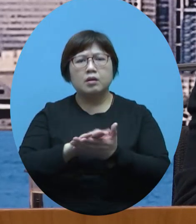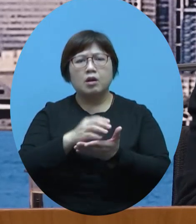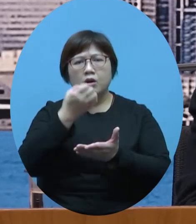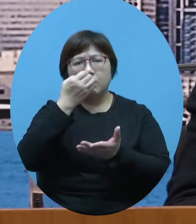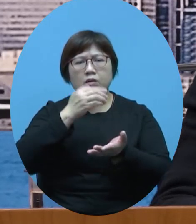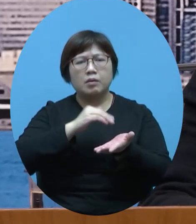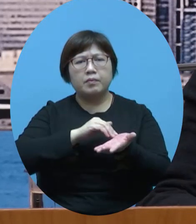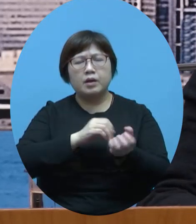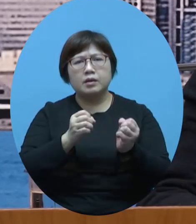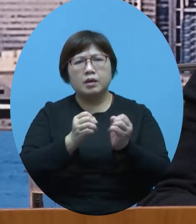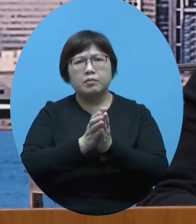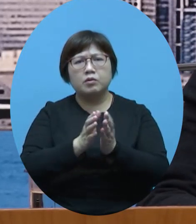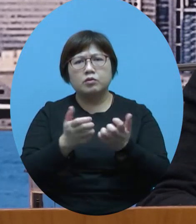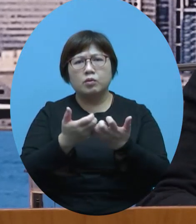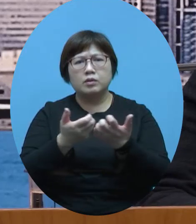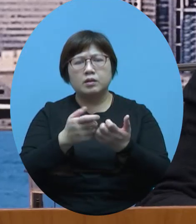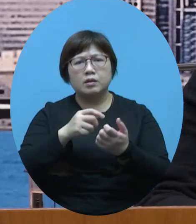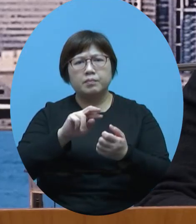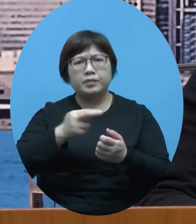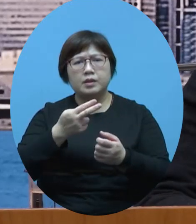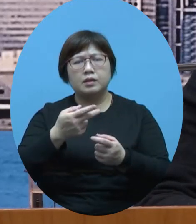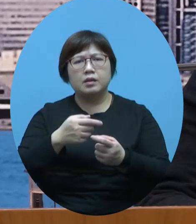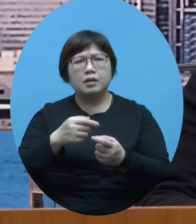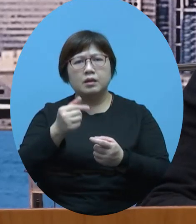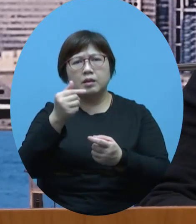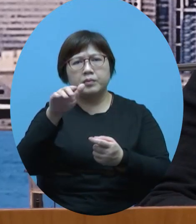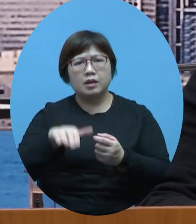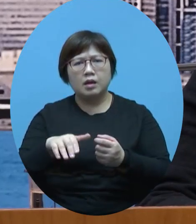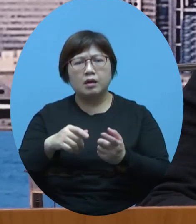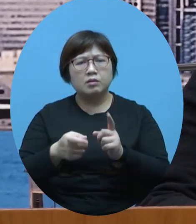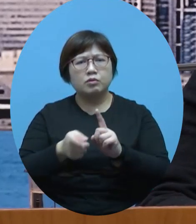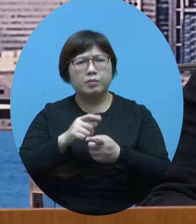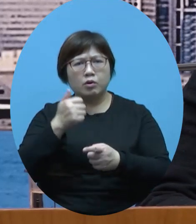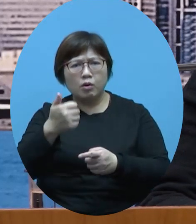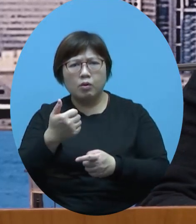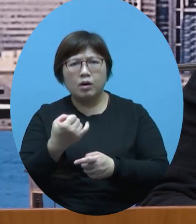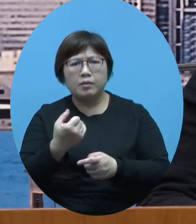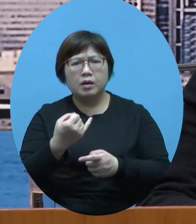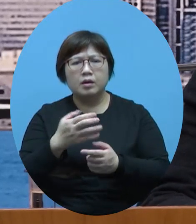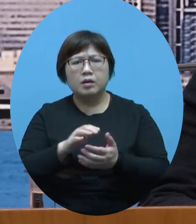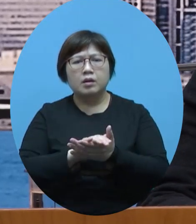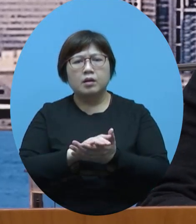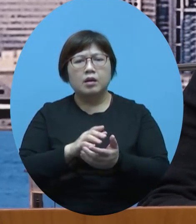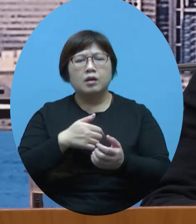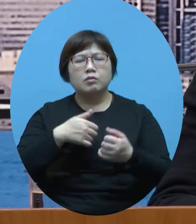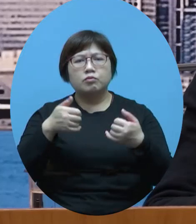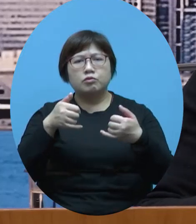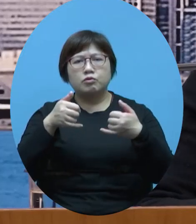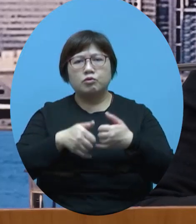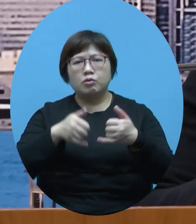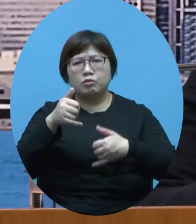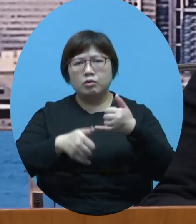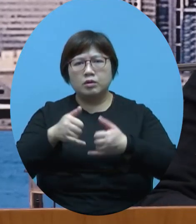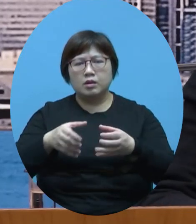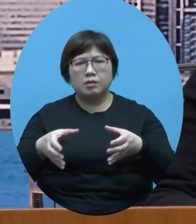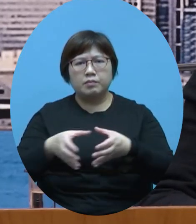染數字其實都開始變成做單位，所以都有沒有代表什麼，是否都代表一個好跡象呢？限聚令其實這個星期都會完啦，是否其實